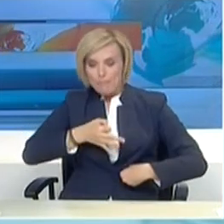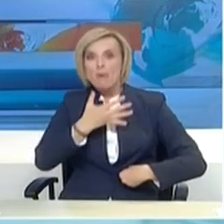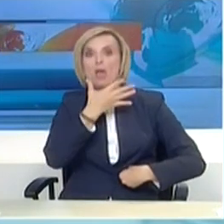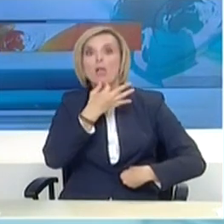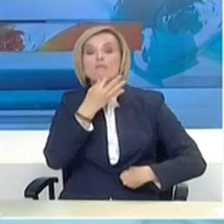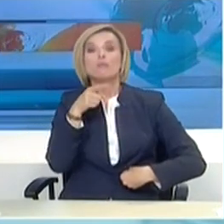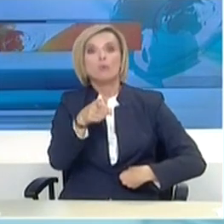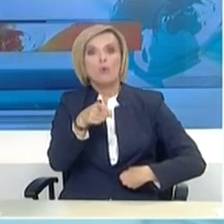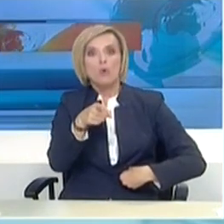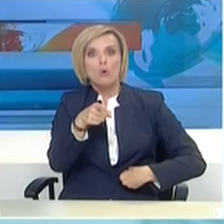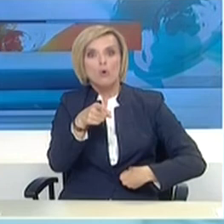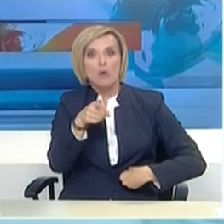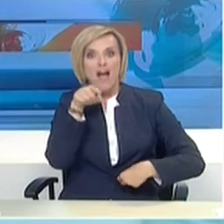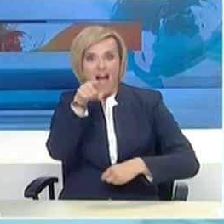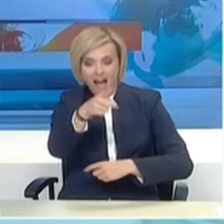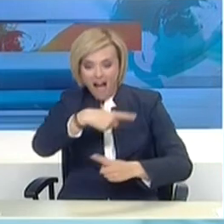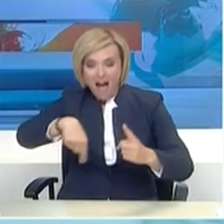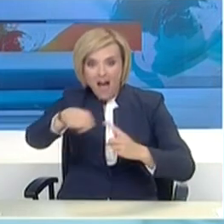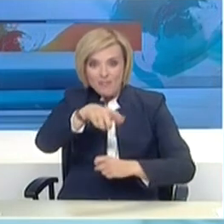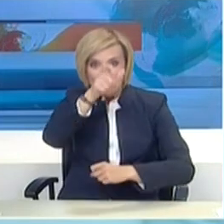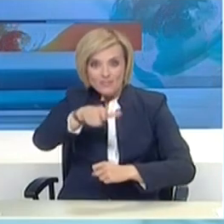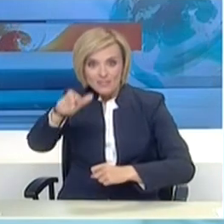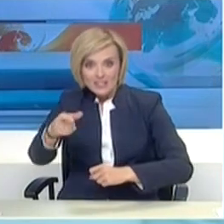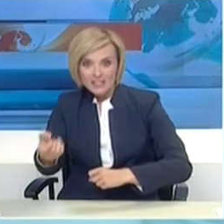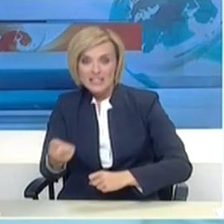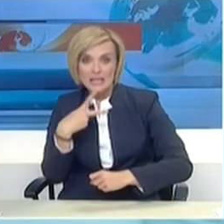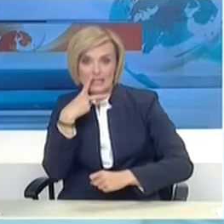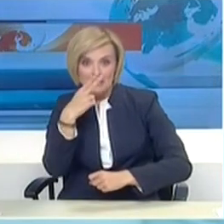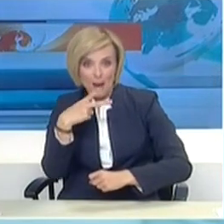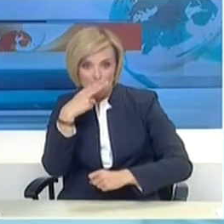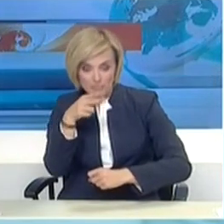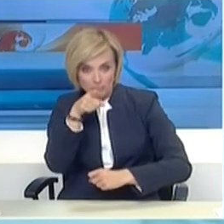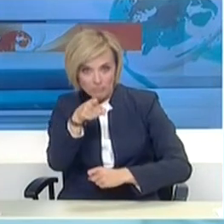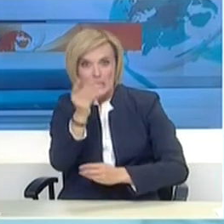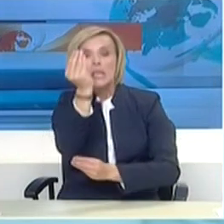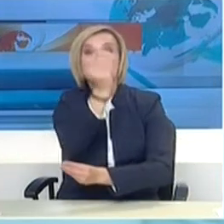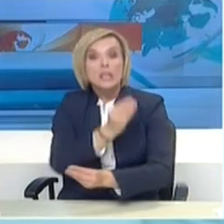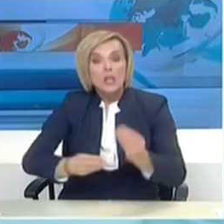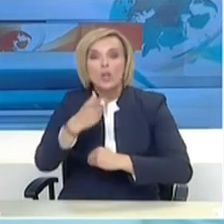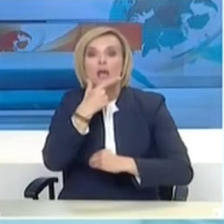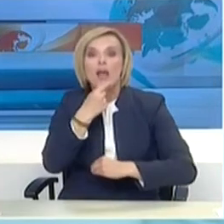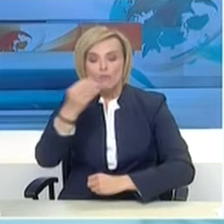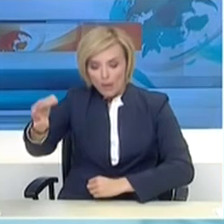κατά αναλογία περισσότερες πόρτες και ευπάθεια για είσοδο του ιού στον οργανισμό τους.